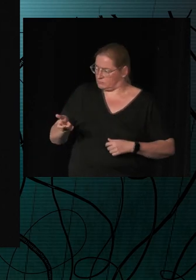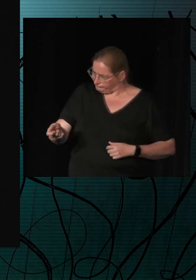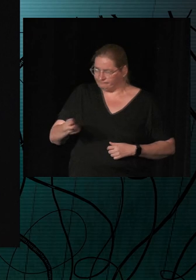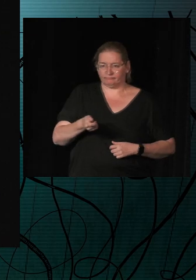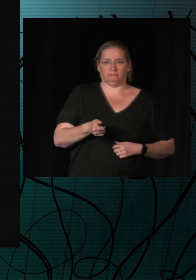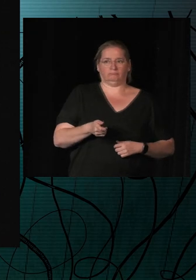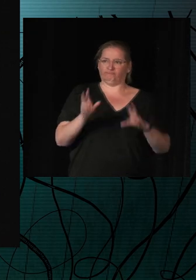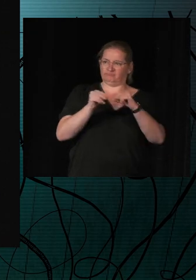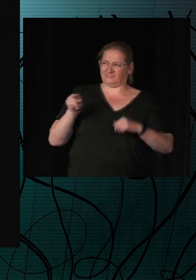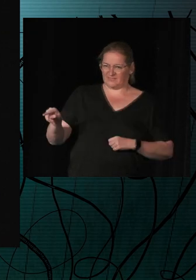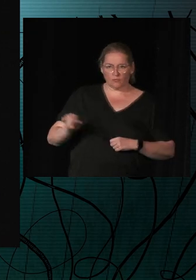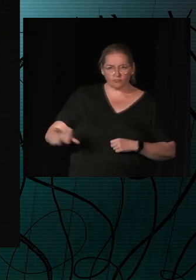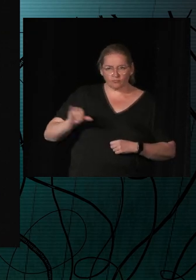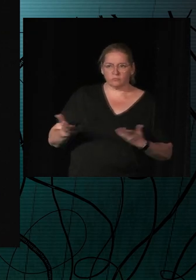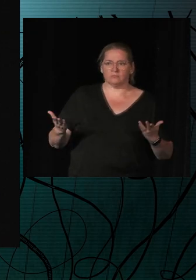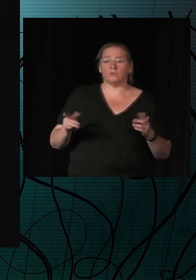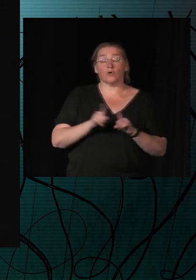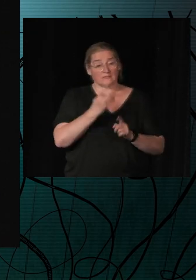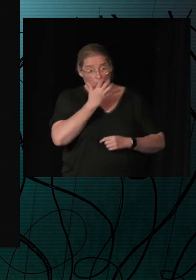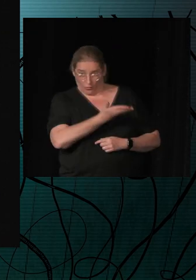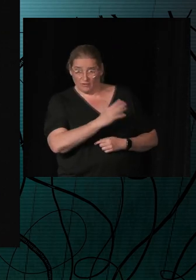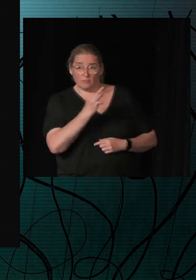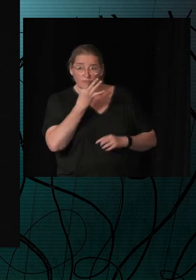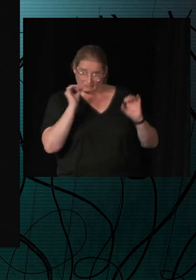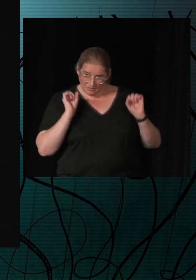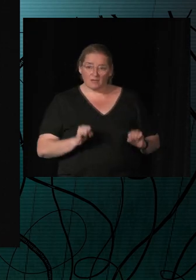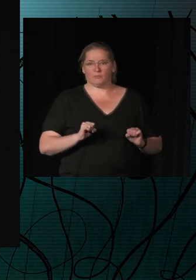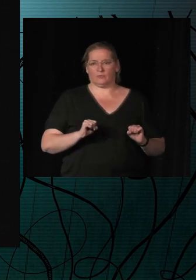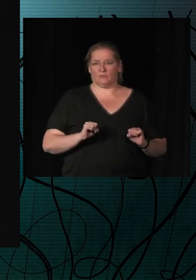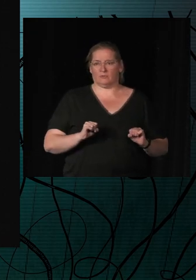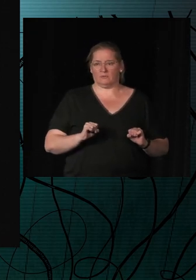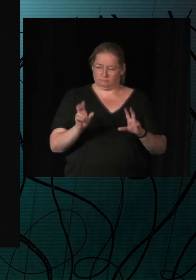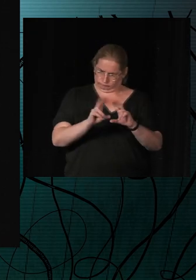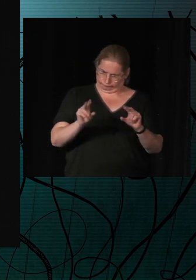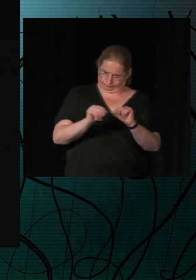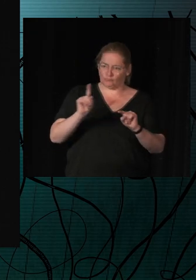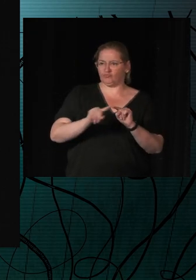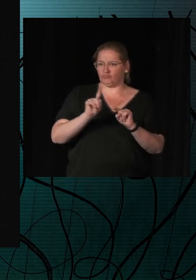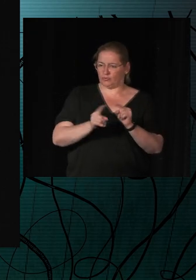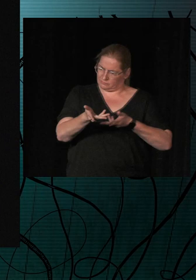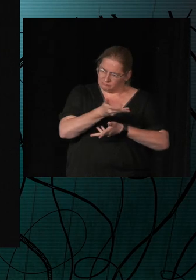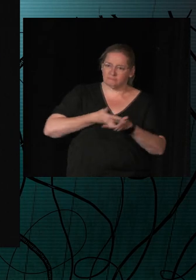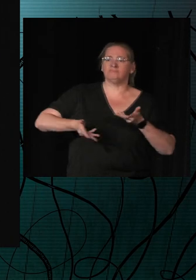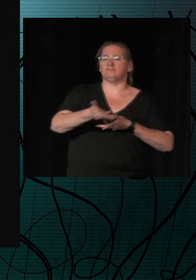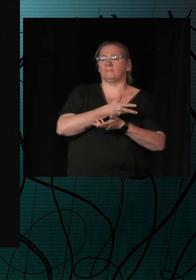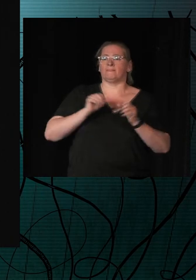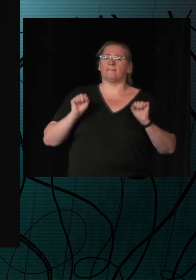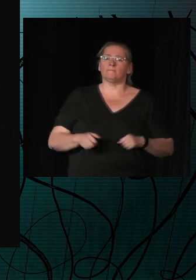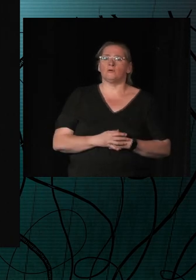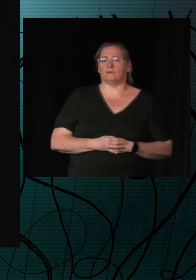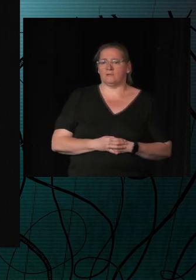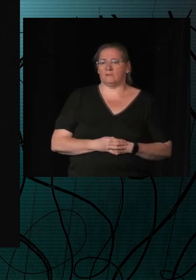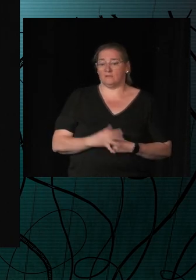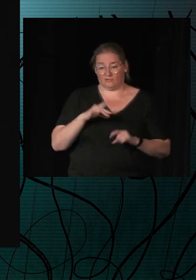qu'on aborde aussi et pour moi l'horreur elle permet aussi d'aborder des thèmes comme celui-ci qui sont de toute façon euh de façon inhérente